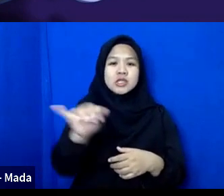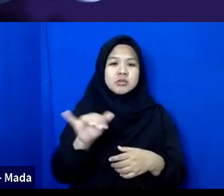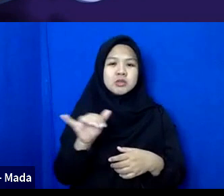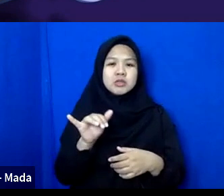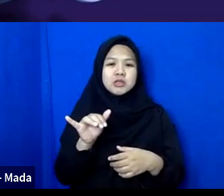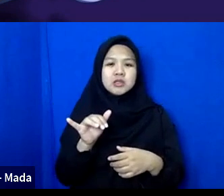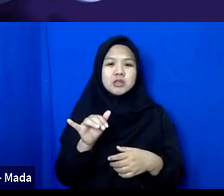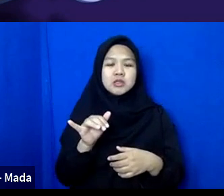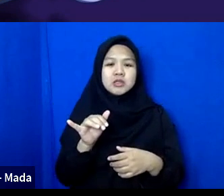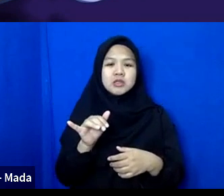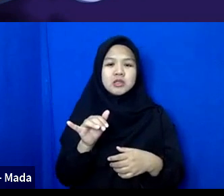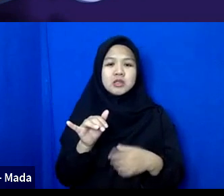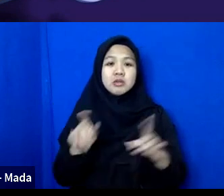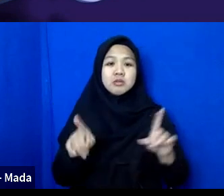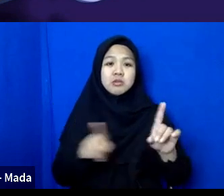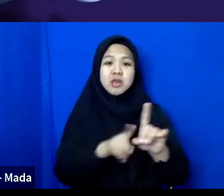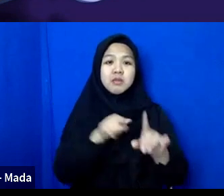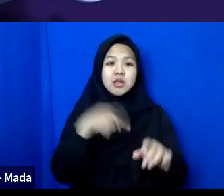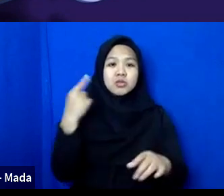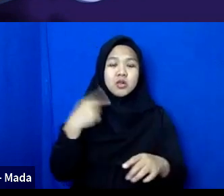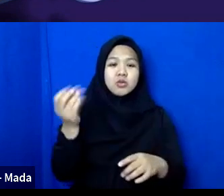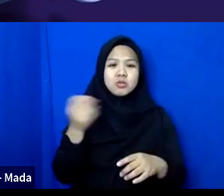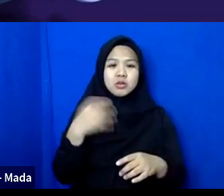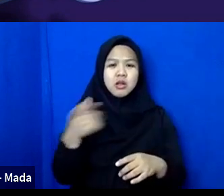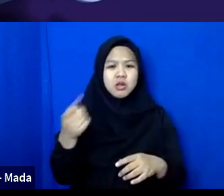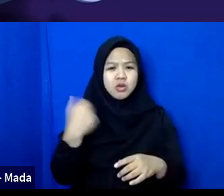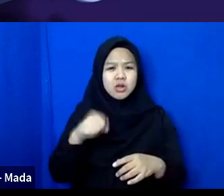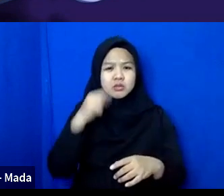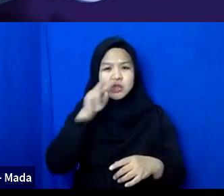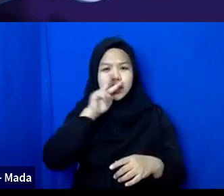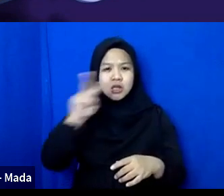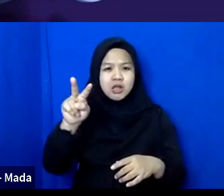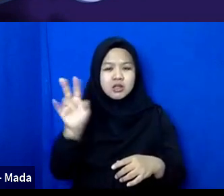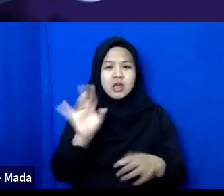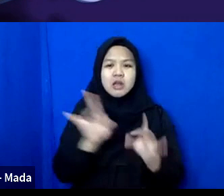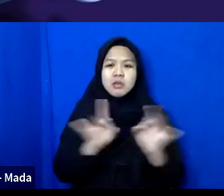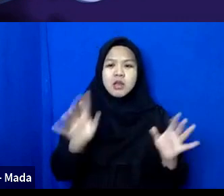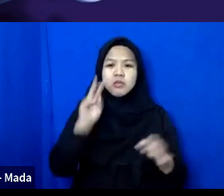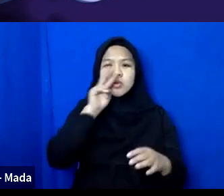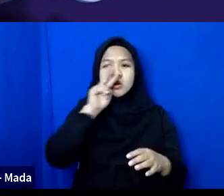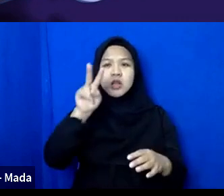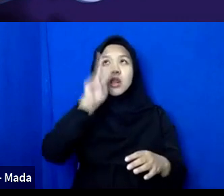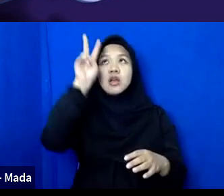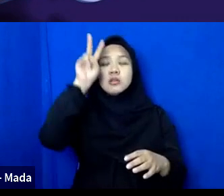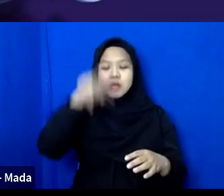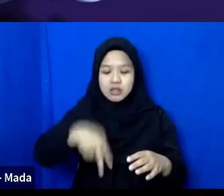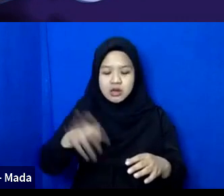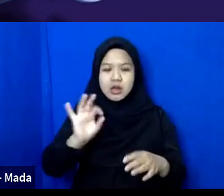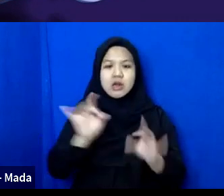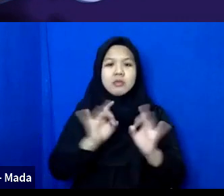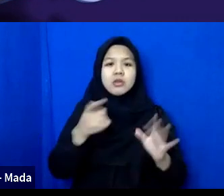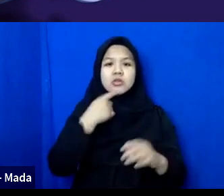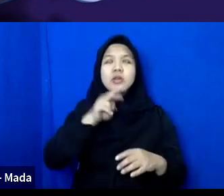Ah si pendampingnya itu selalu bilang kan kamu nggak bisa lihat gak ada bedanya kamu melihat langit sama ngelihat tanah gitu